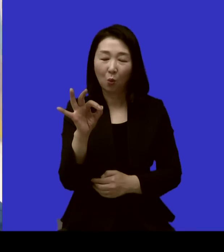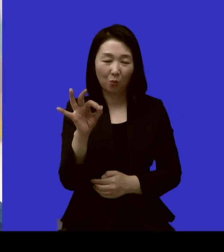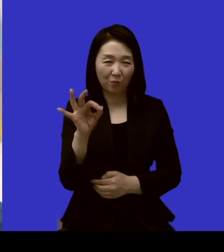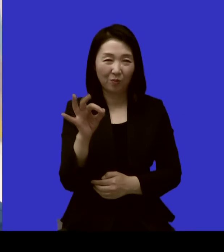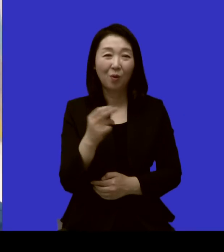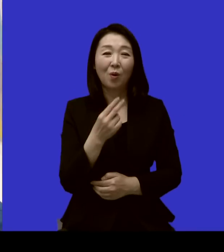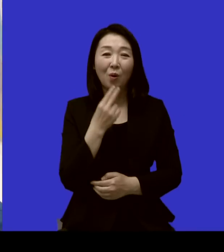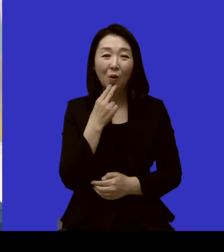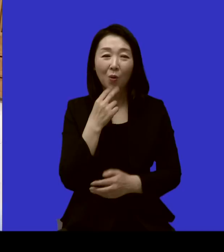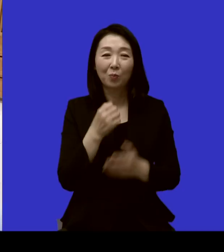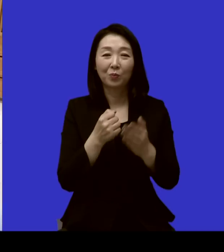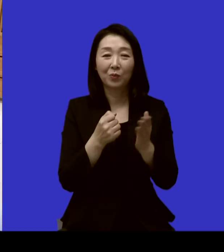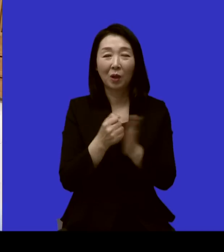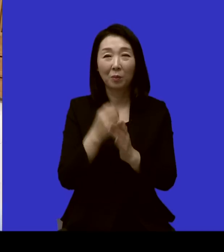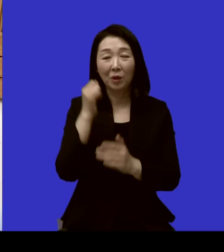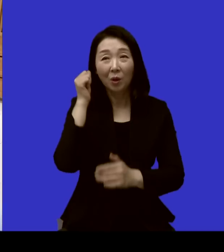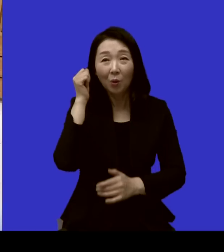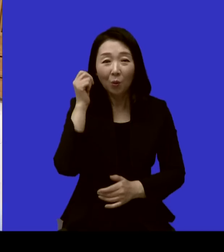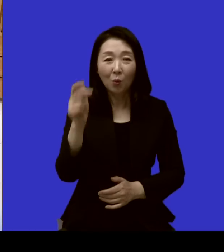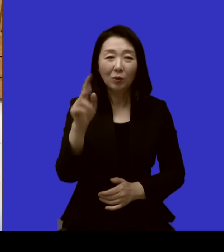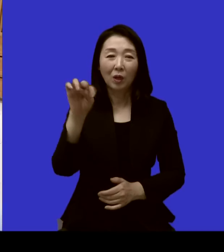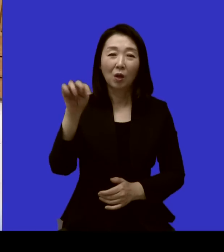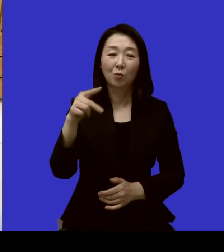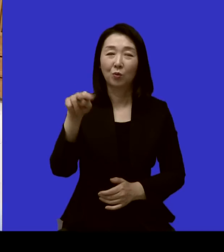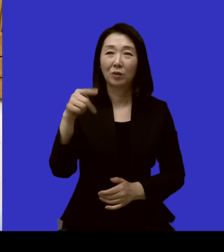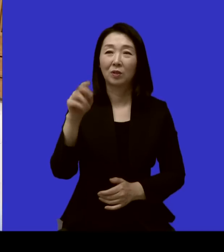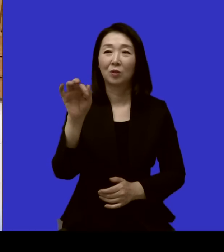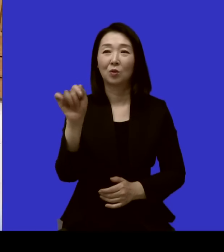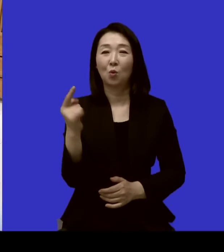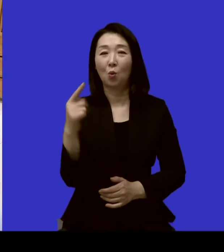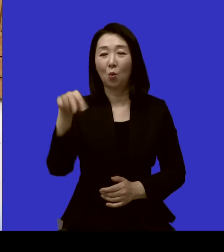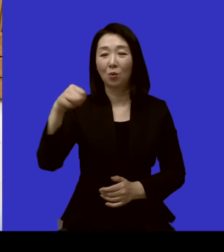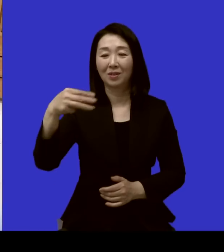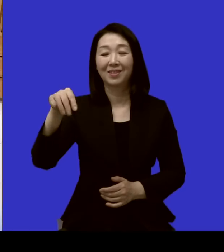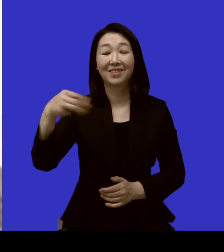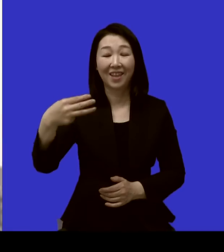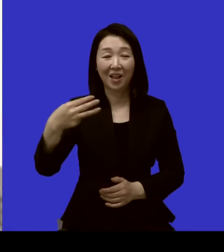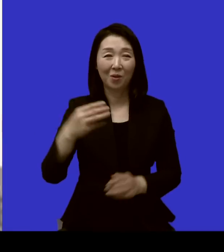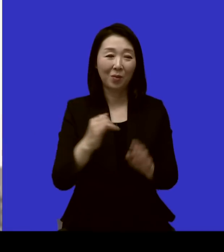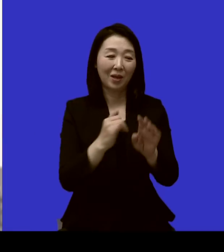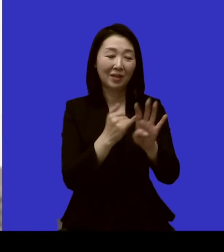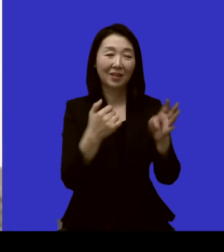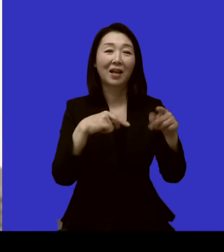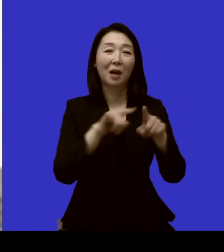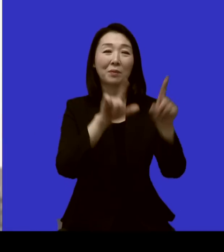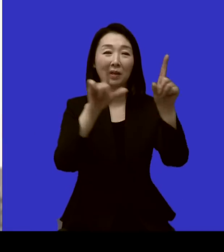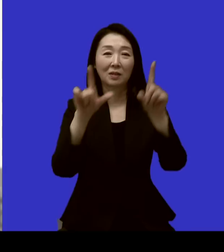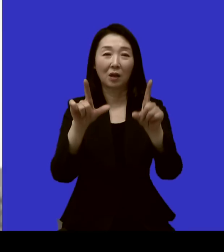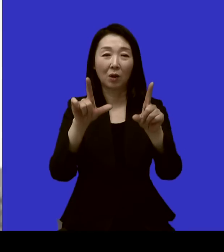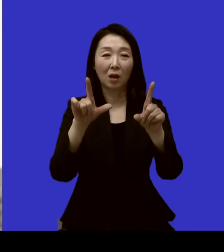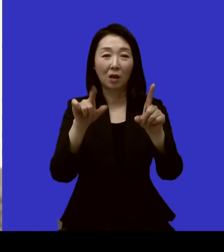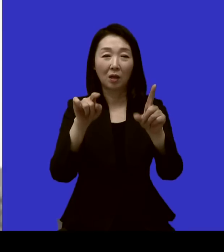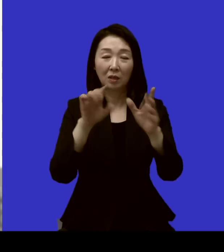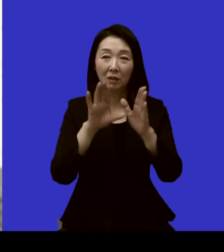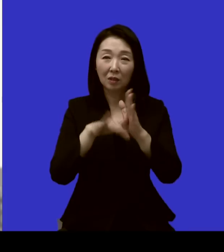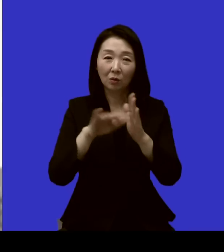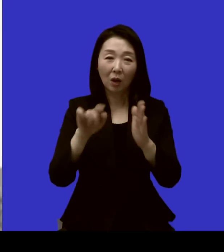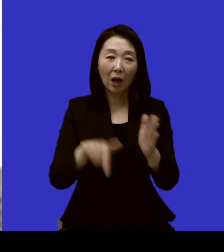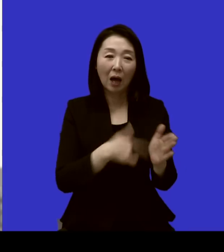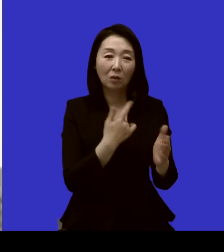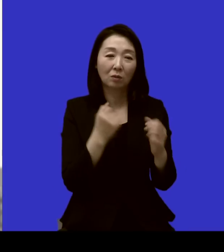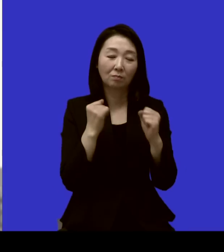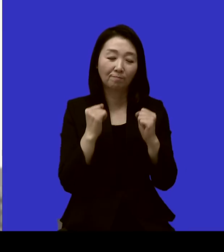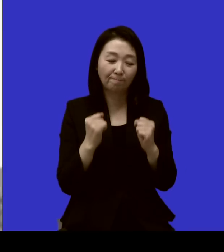유스 호스텔이라고 예, 이제 예, 예. 4인이 같이 자는 그렇죠, 곳, 그렇죠. 거기 있는데 하루 종일 거기서도 집에 틀어박혀서 예. 유스 호스텔